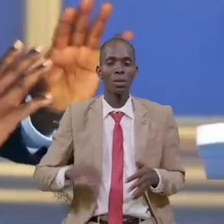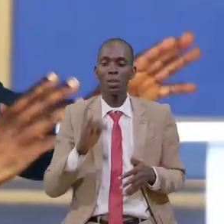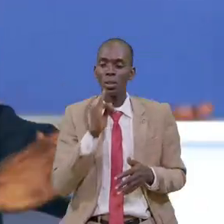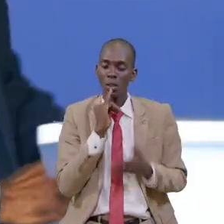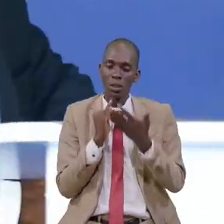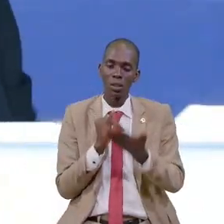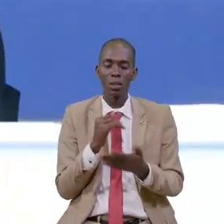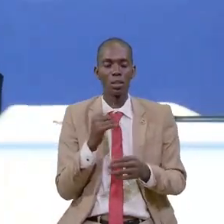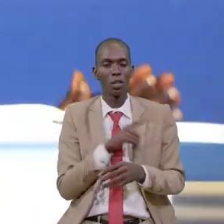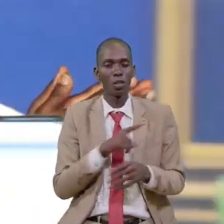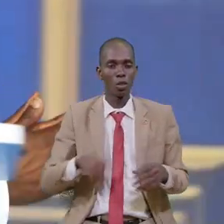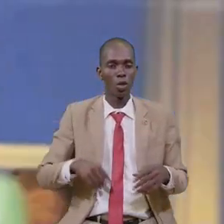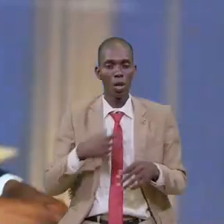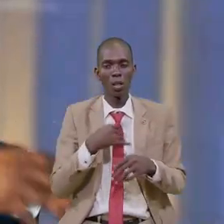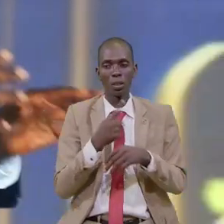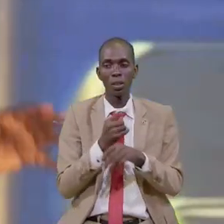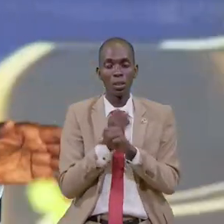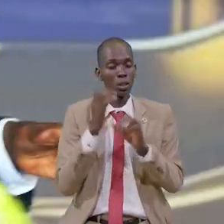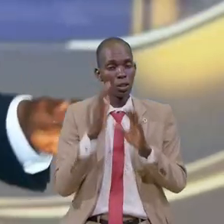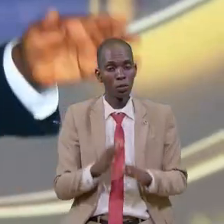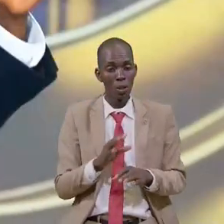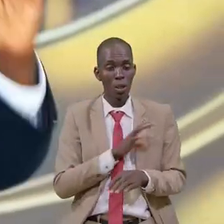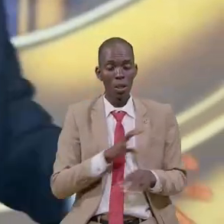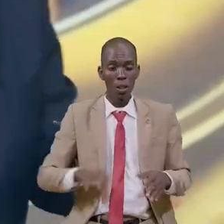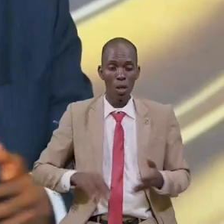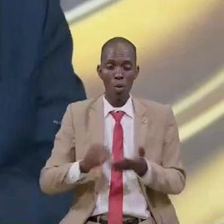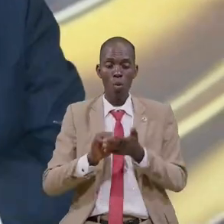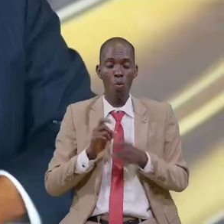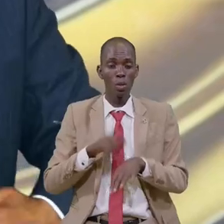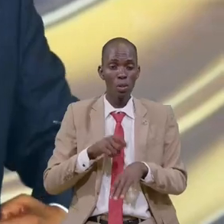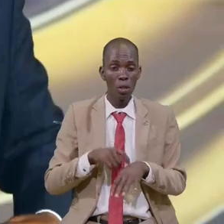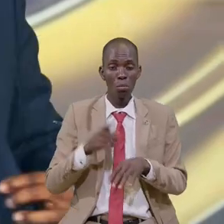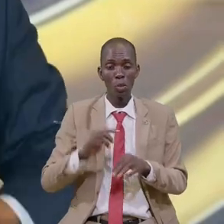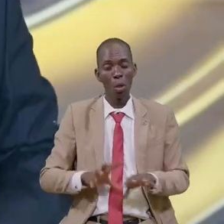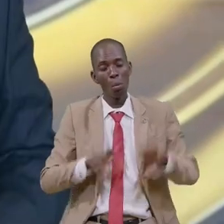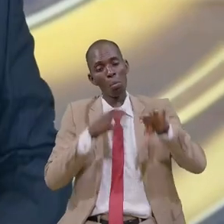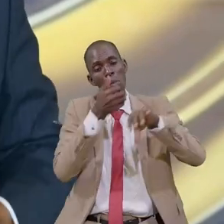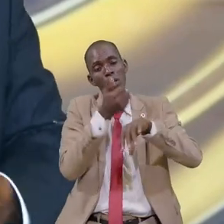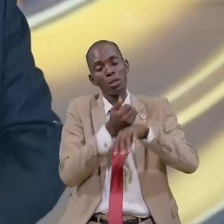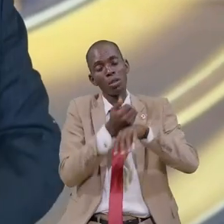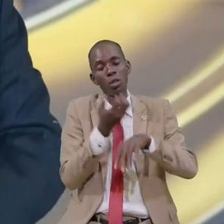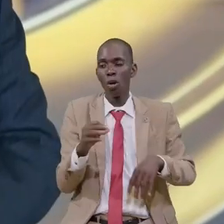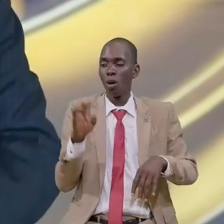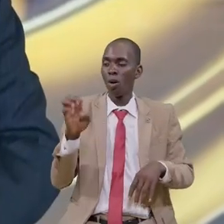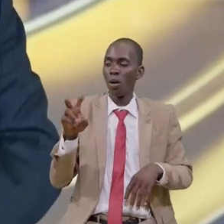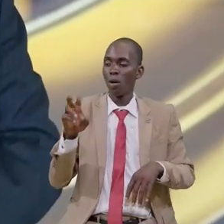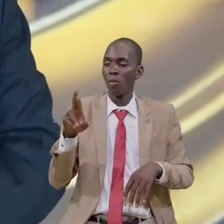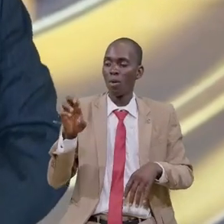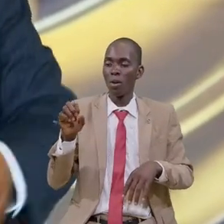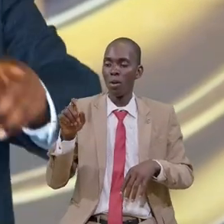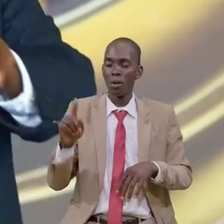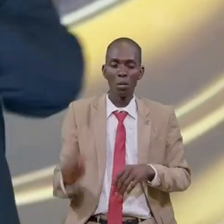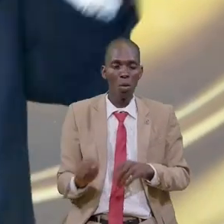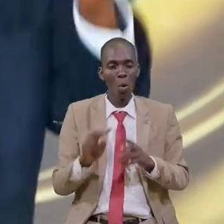La montagne n'était plus Everest. C'était les gens traditionnels rigides qui ont dit, nous